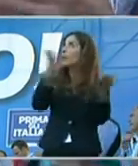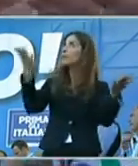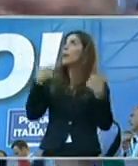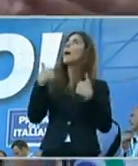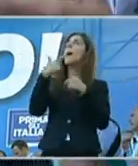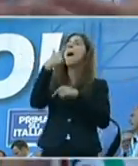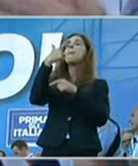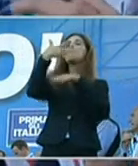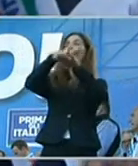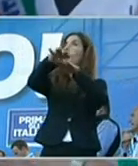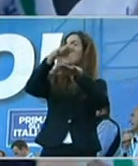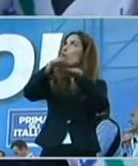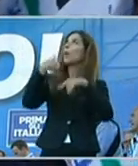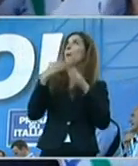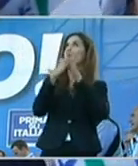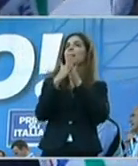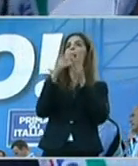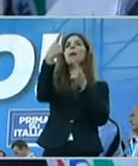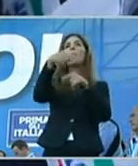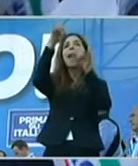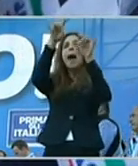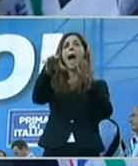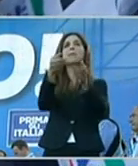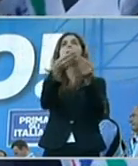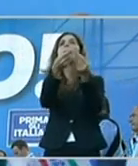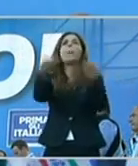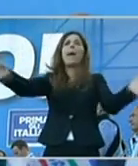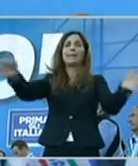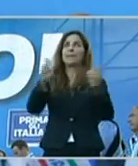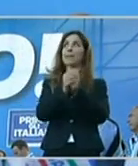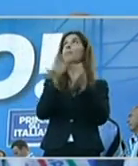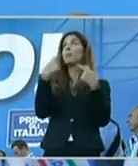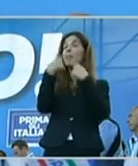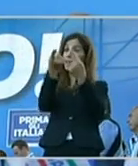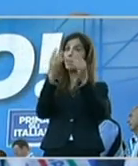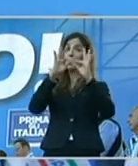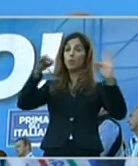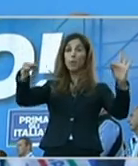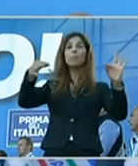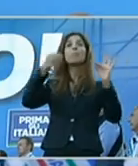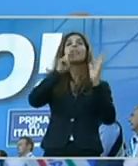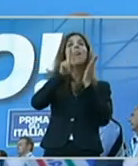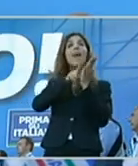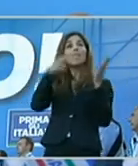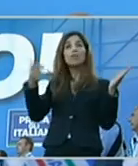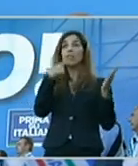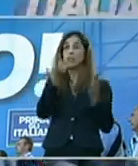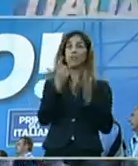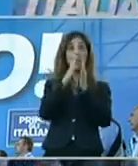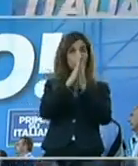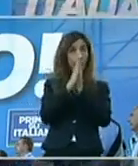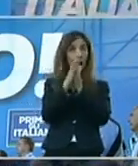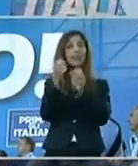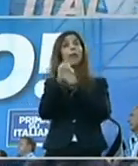per queste anime perse. E quindi vi invito a applicare il detto evangelico di pregare e lavorare anche